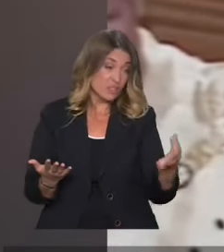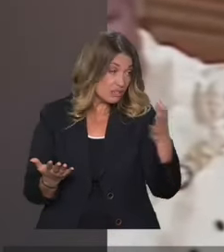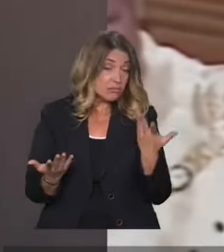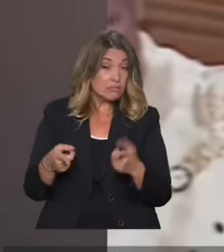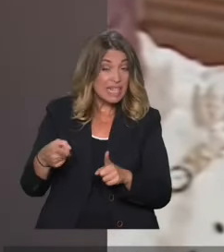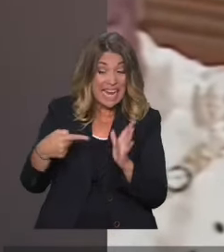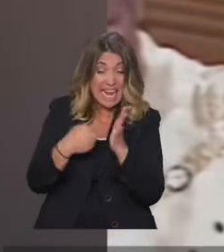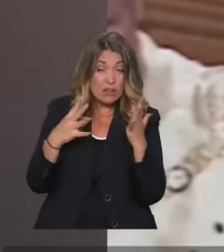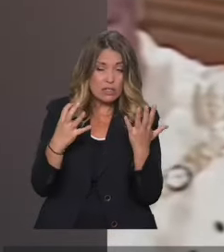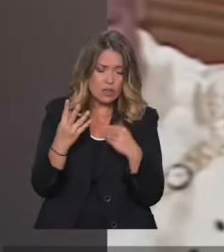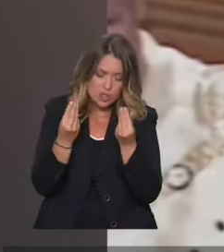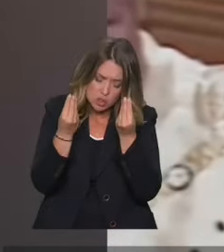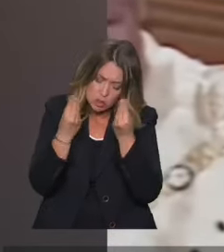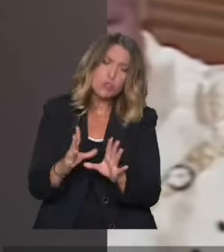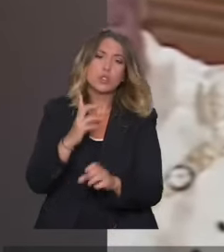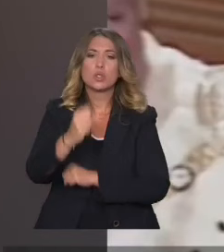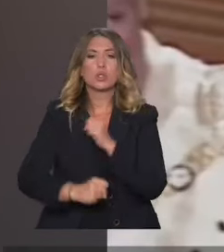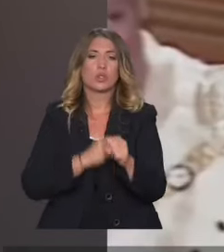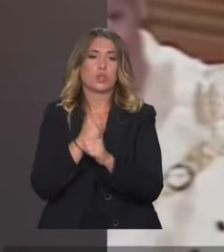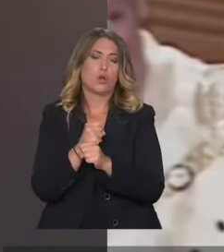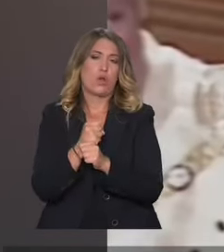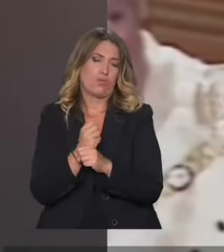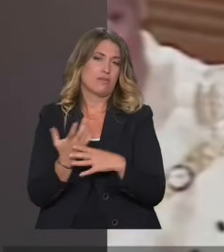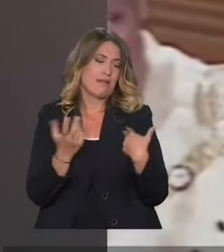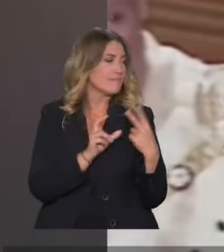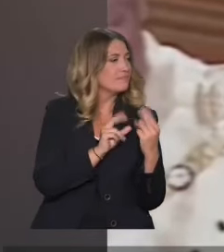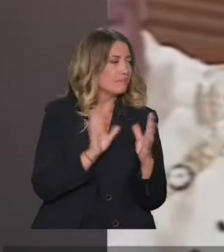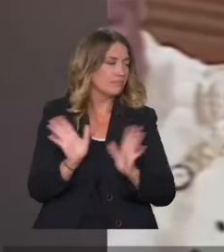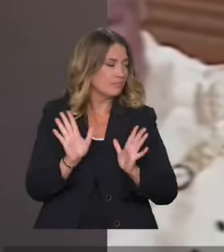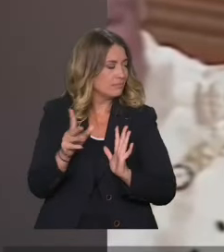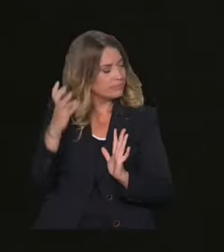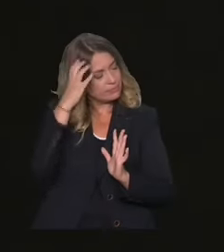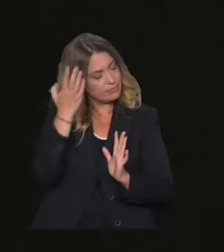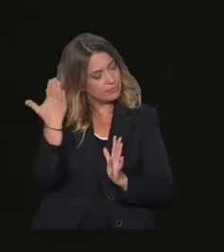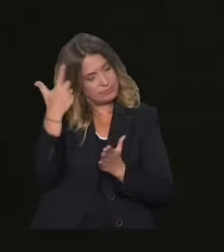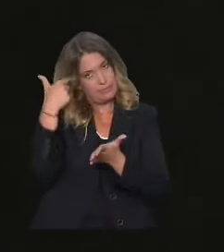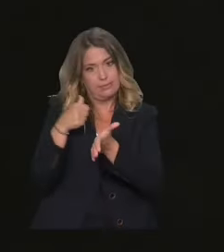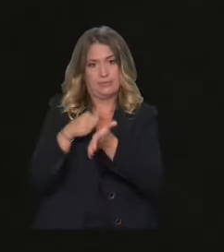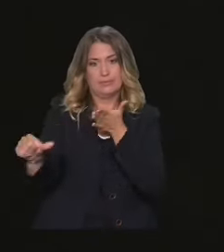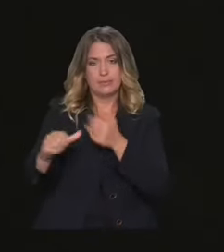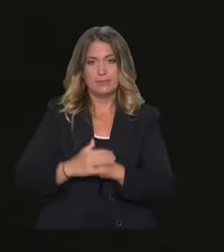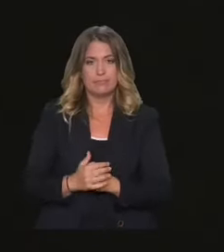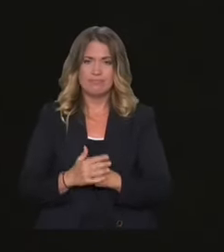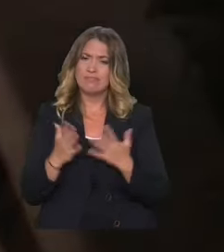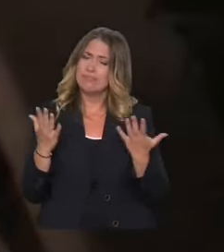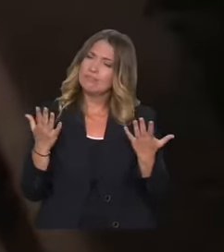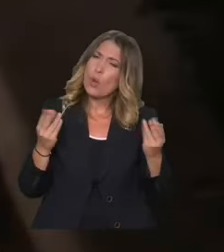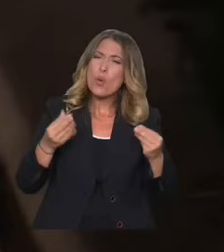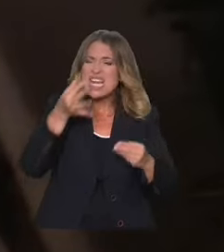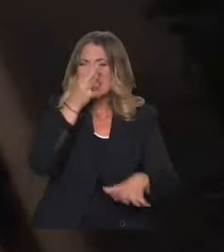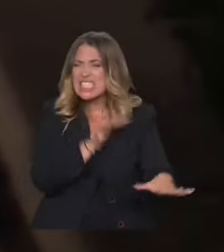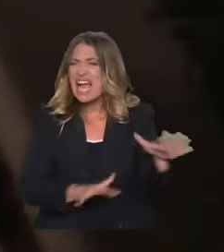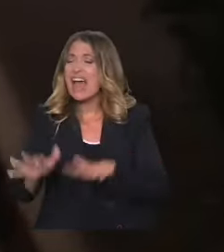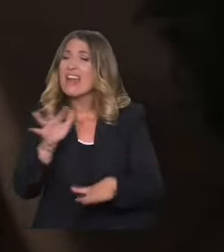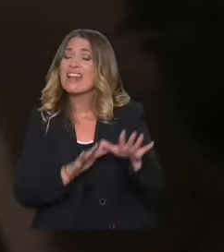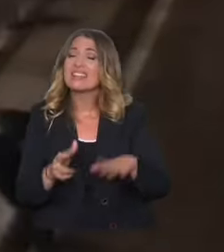correspondents, it has turned out to be an annus horribilis. Διαχειρίστηκε αρκετά σκάνδαλα, όμως το